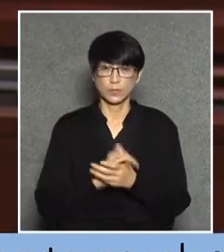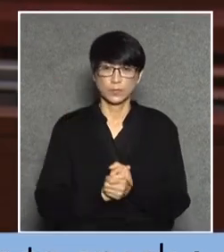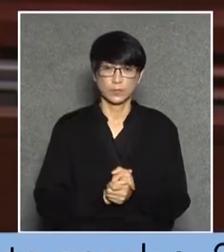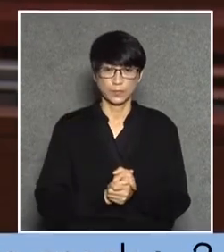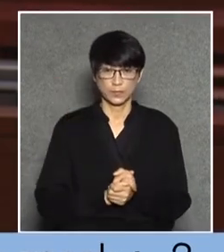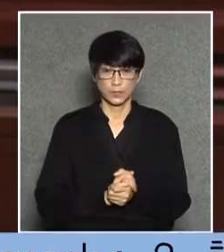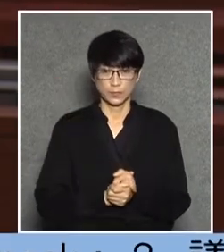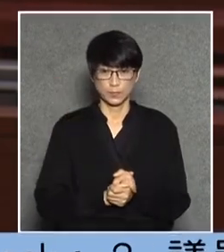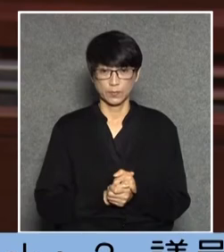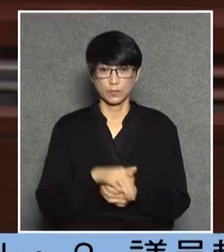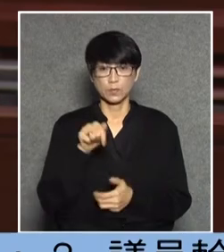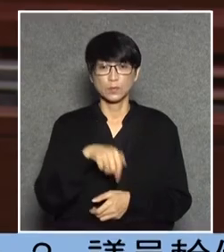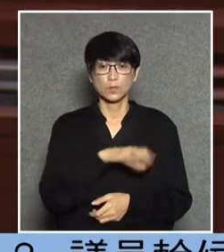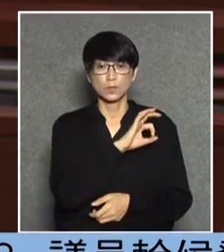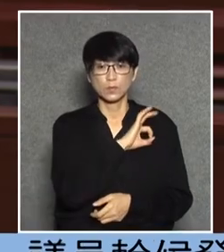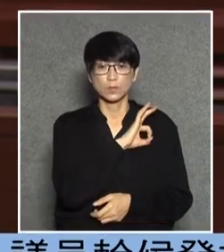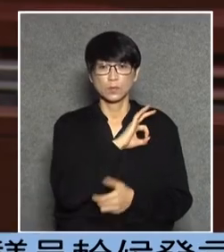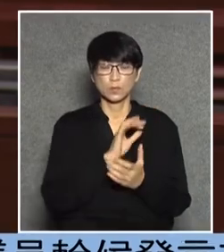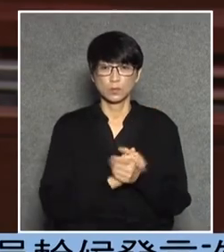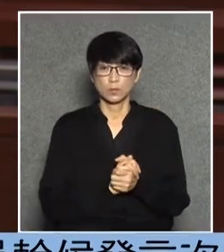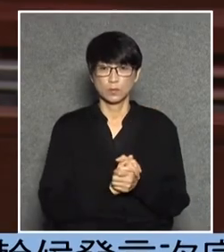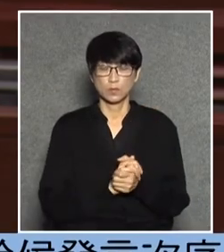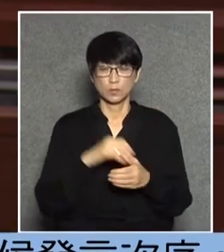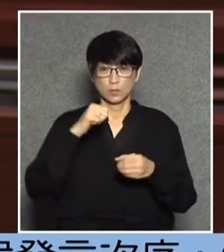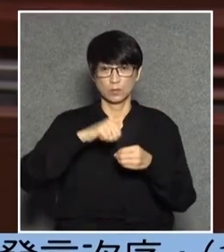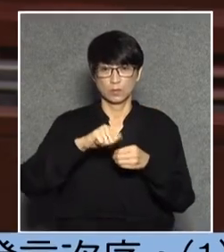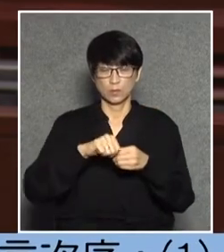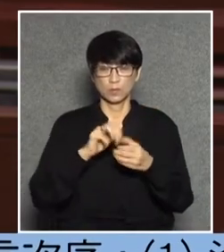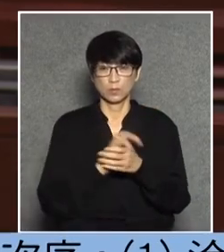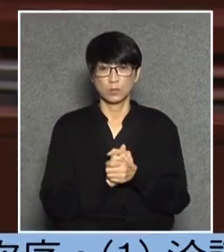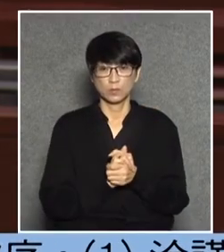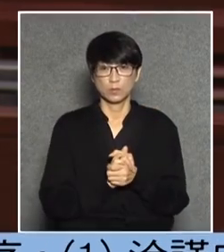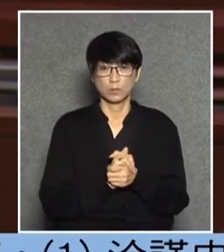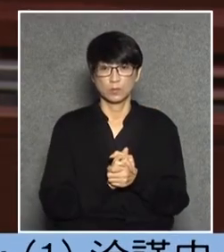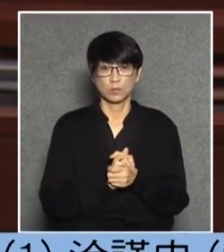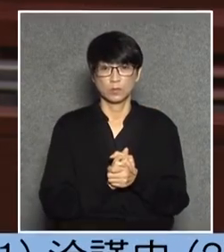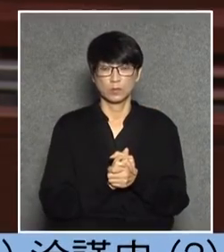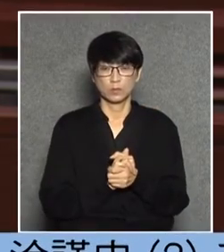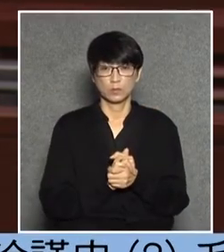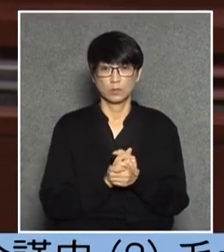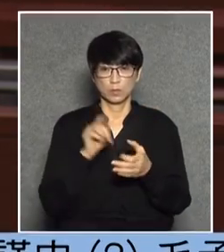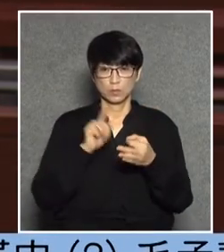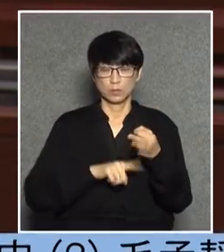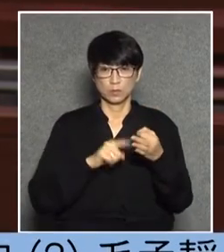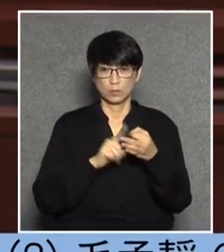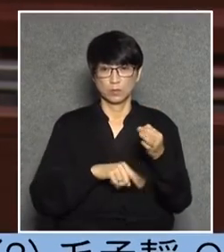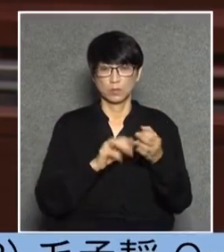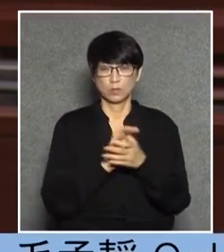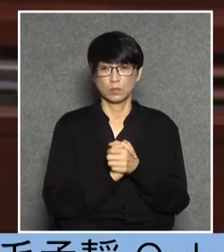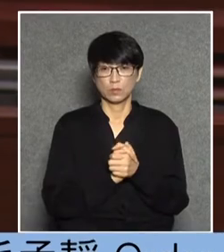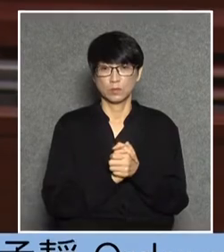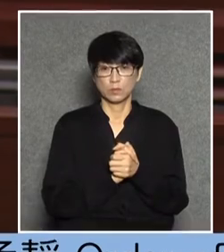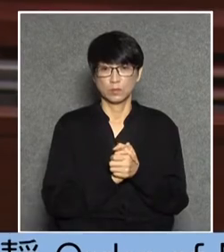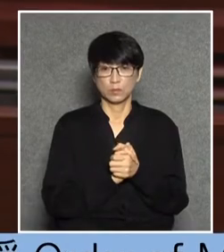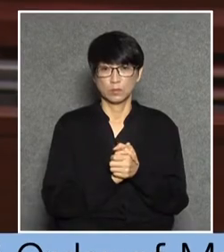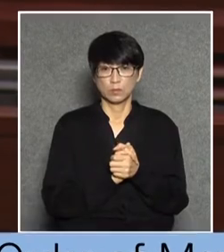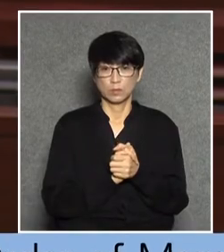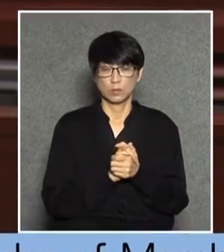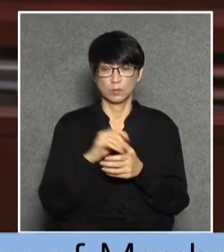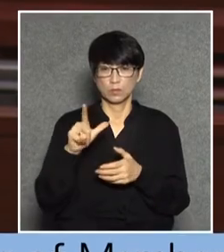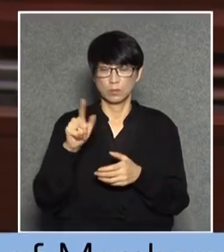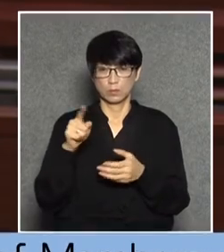這個議會除了飲茶，即是列寧說得最好啊，這個一個議會本身呢就兼具兩